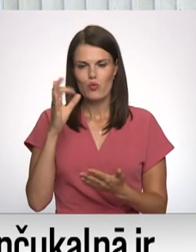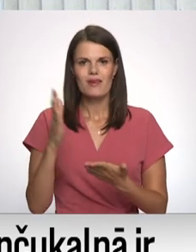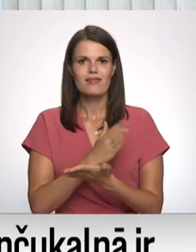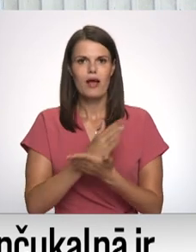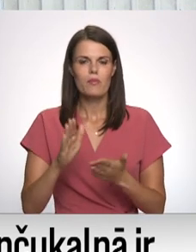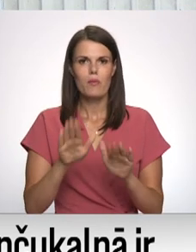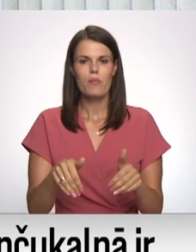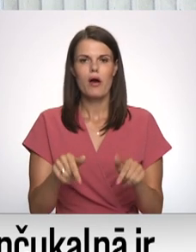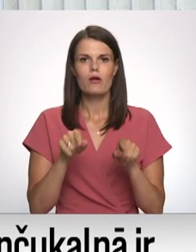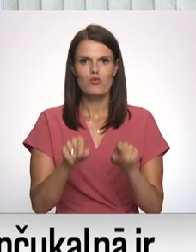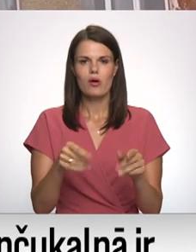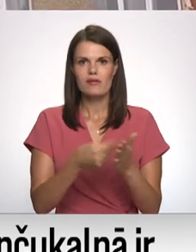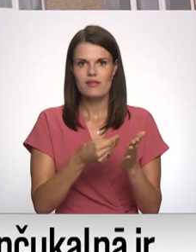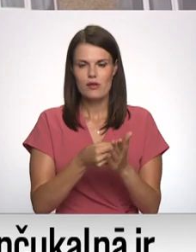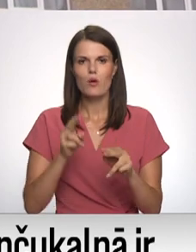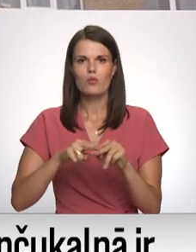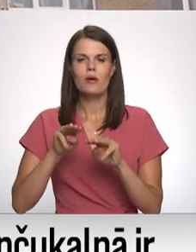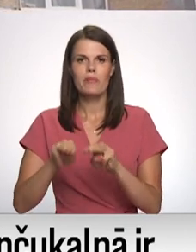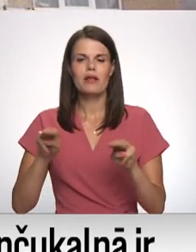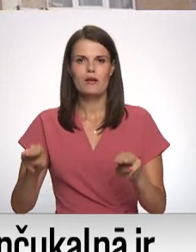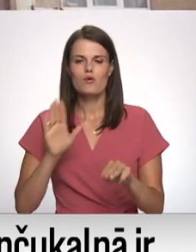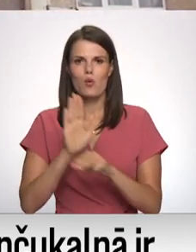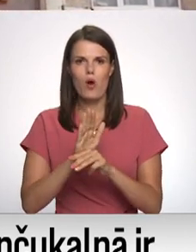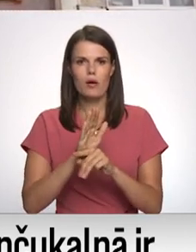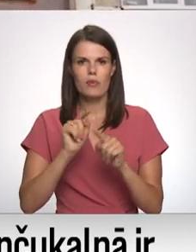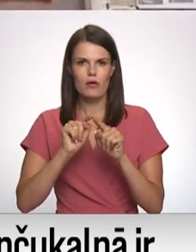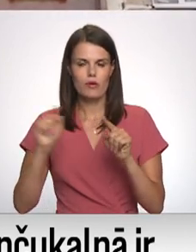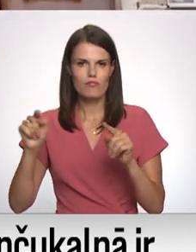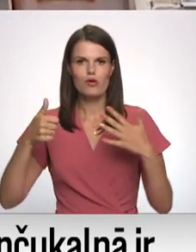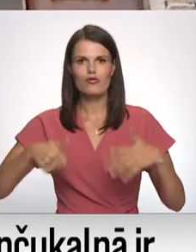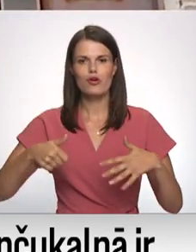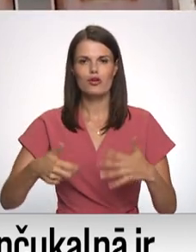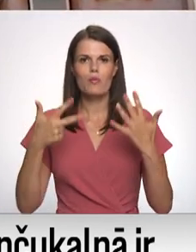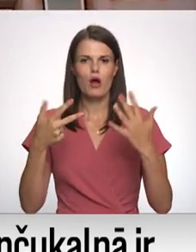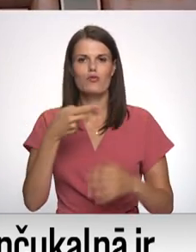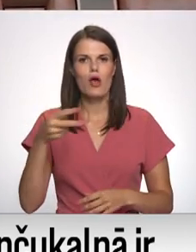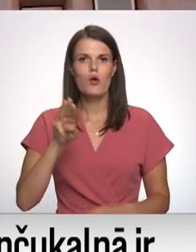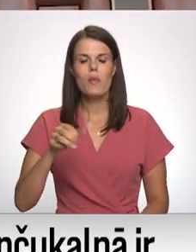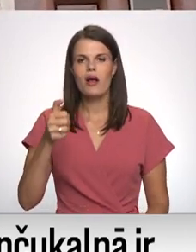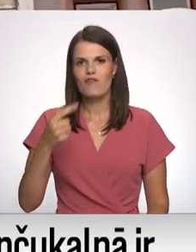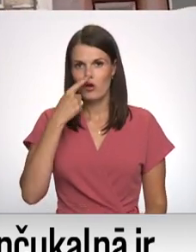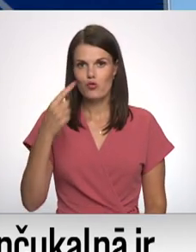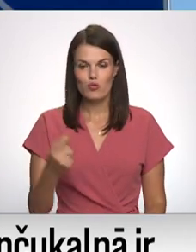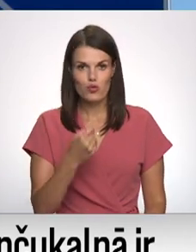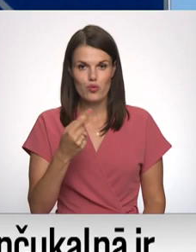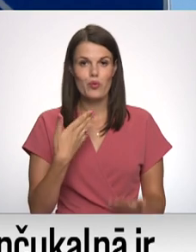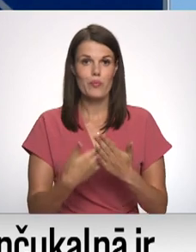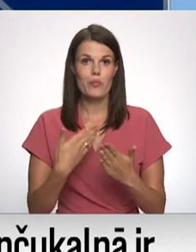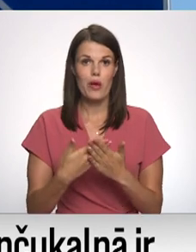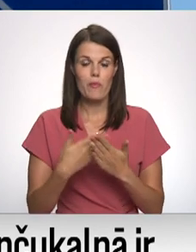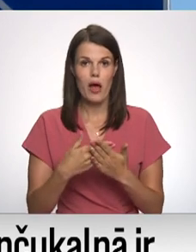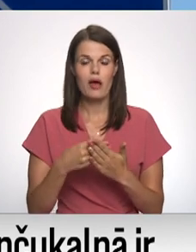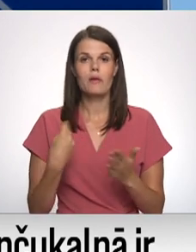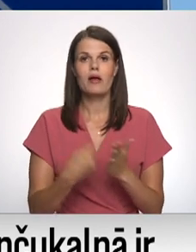aktuālo siltumenerģijas tarifu un ministrijas noteikto mediānu 68 eiro par megavatu stundu. Piemēram, ja tarifs